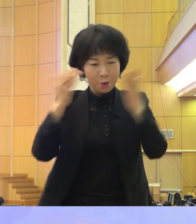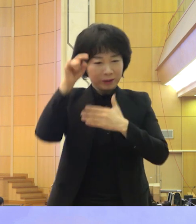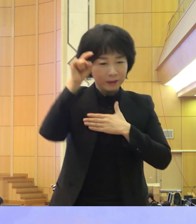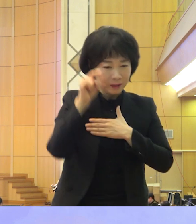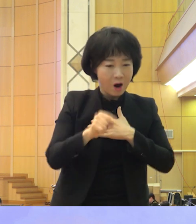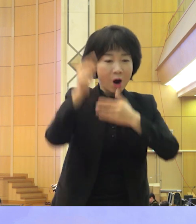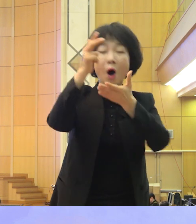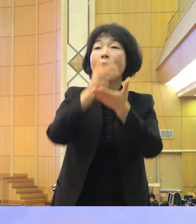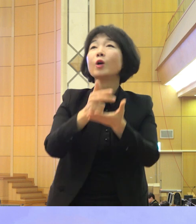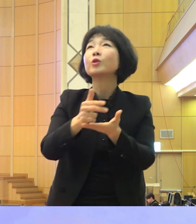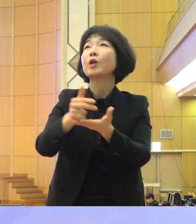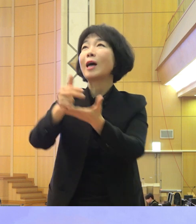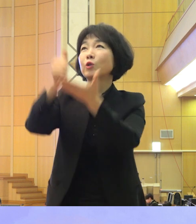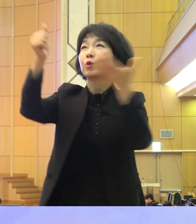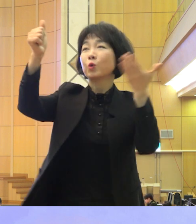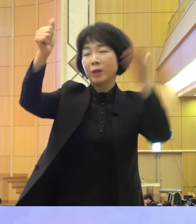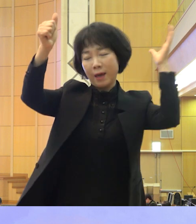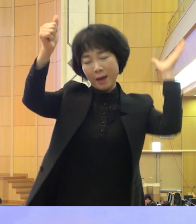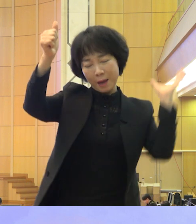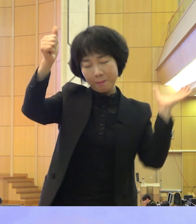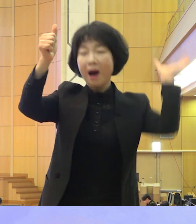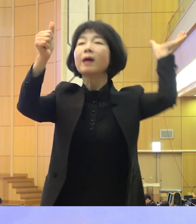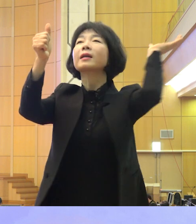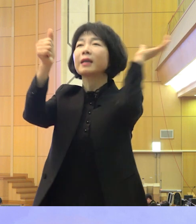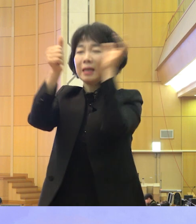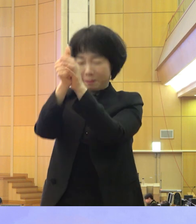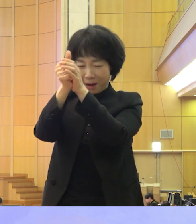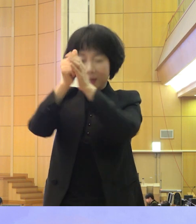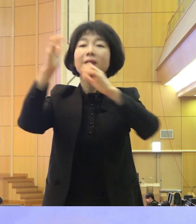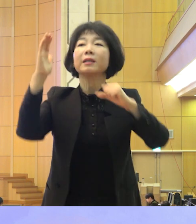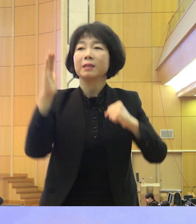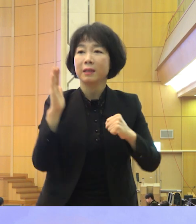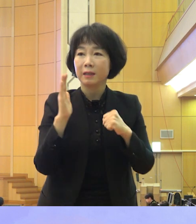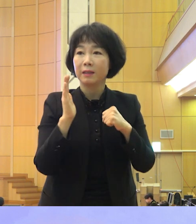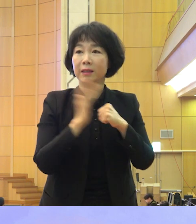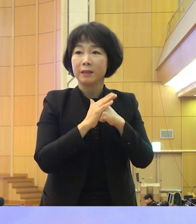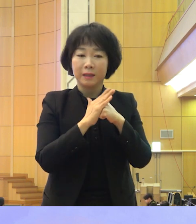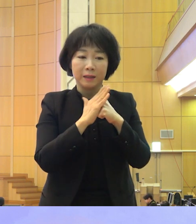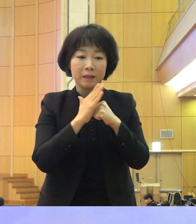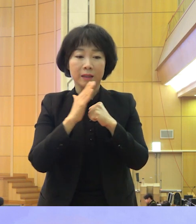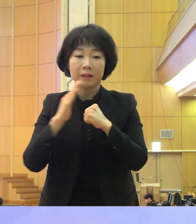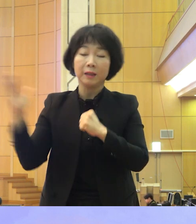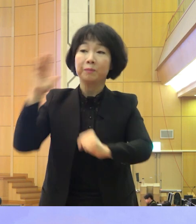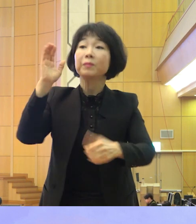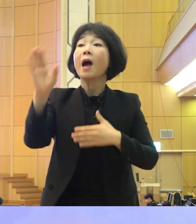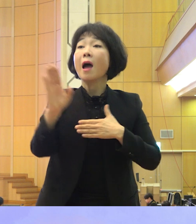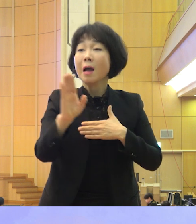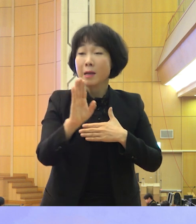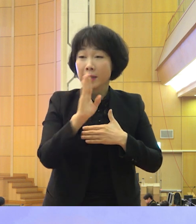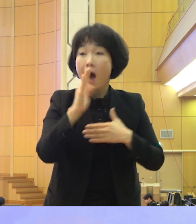나의 모든 것 다 주께 맡기니